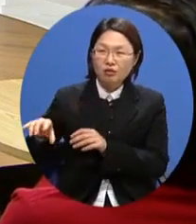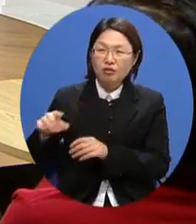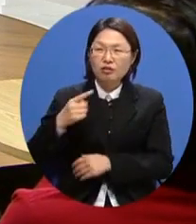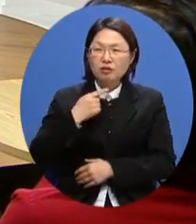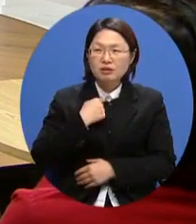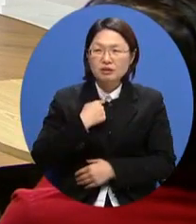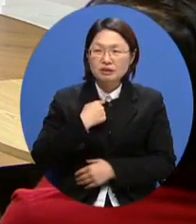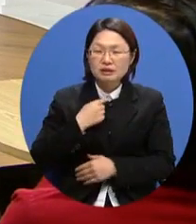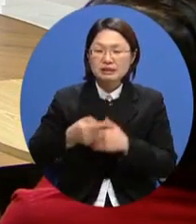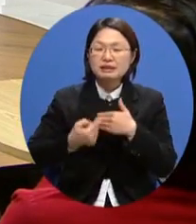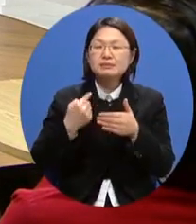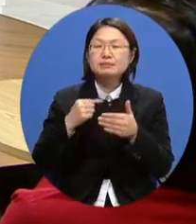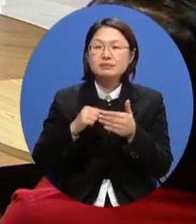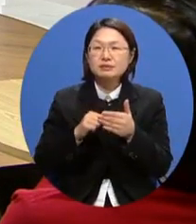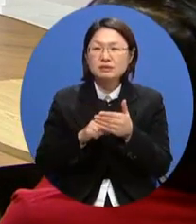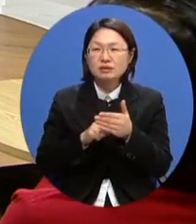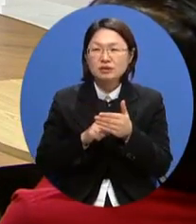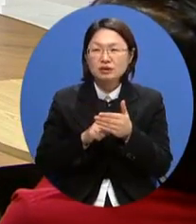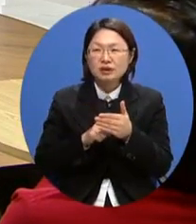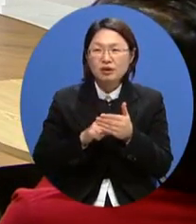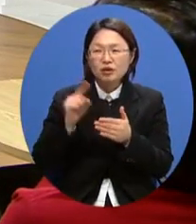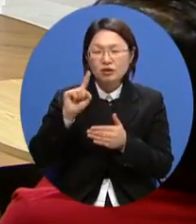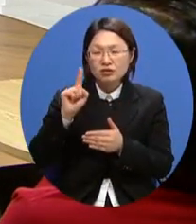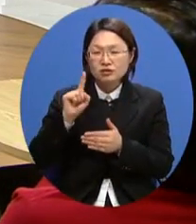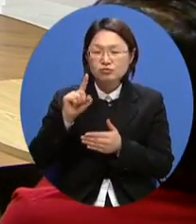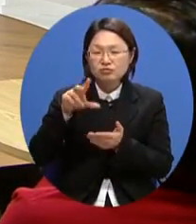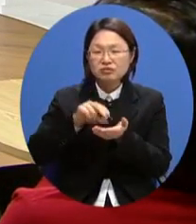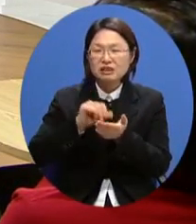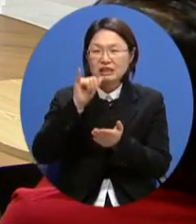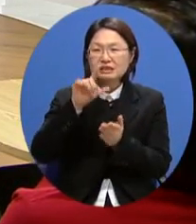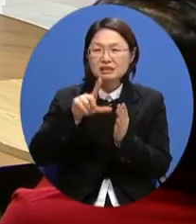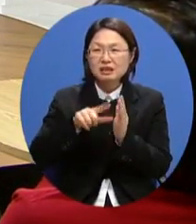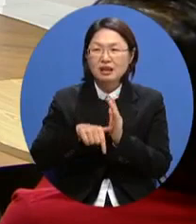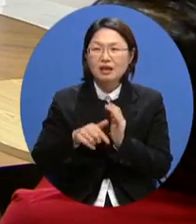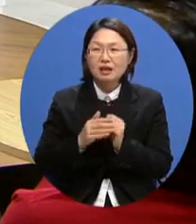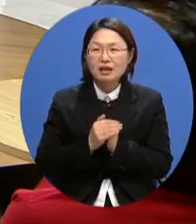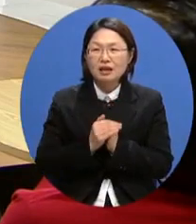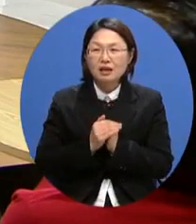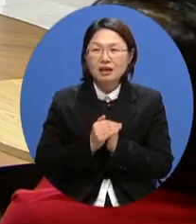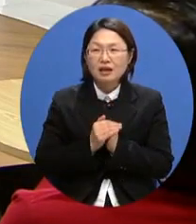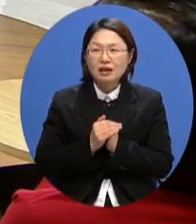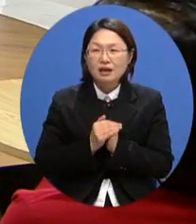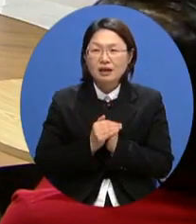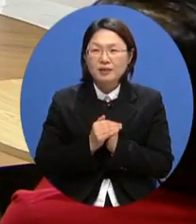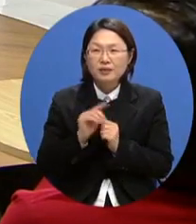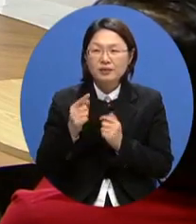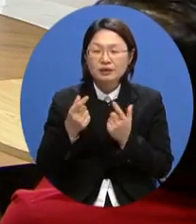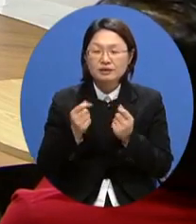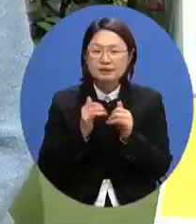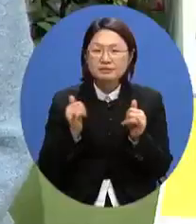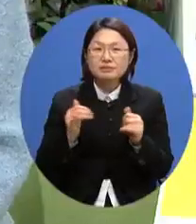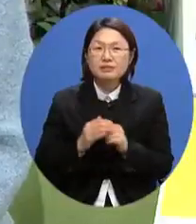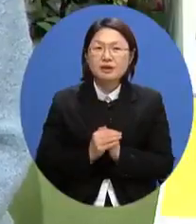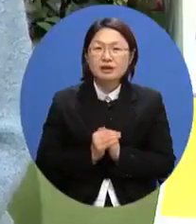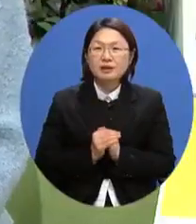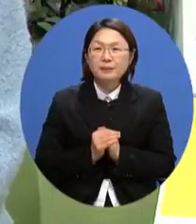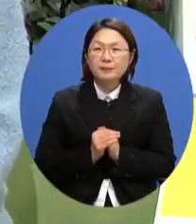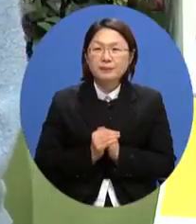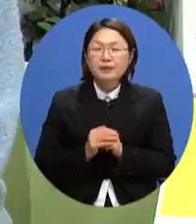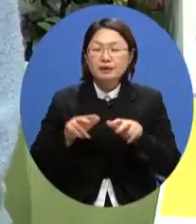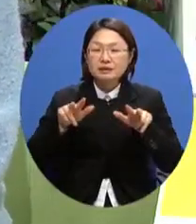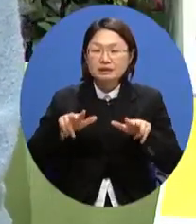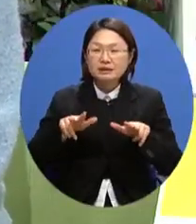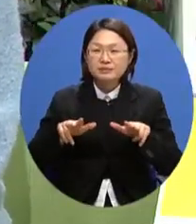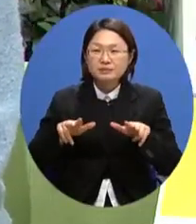커다란 심리적인 충격이 이제 있을 경우에 이런 이제 미해결형으로 이제 성장하시게 되는 거죠. 네. 지금